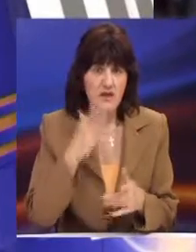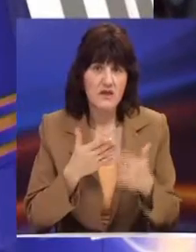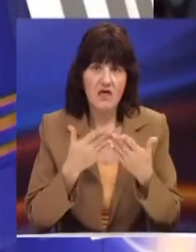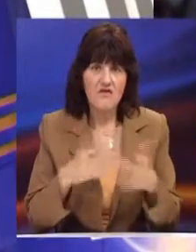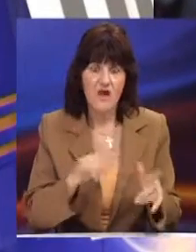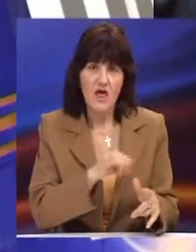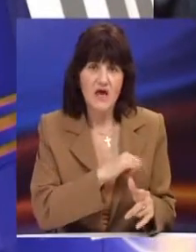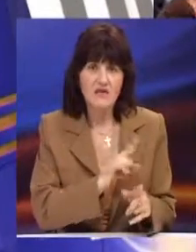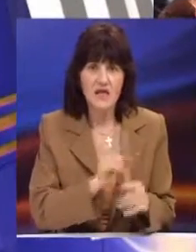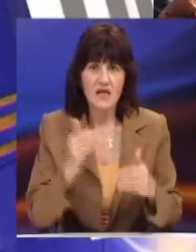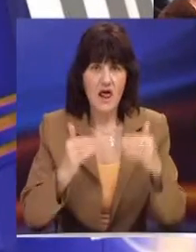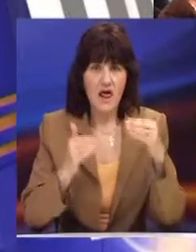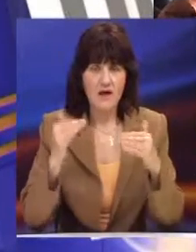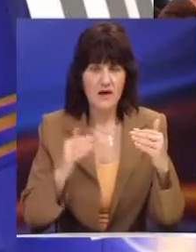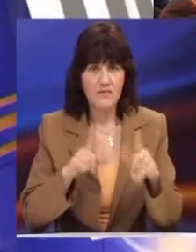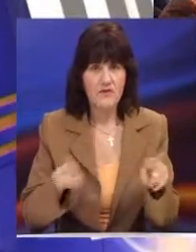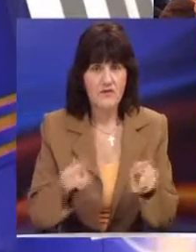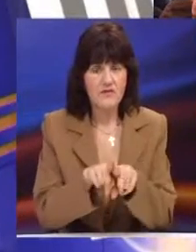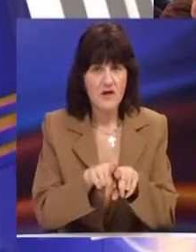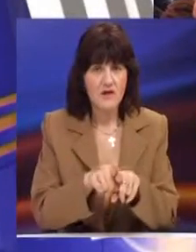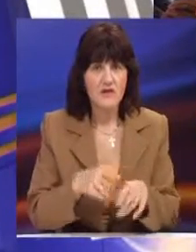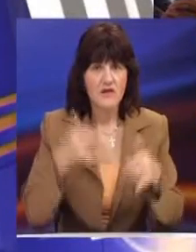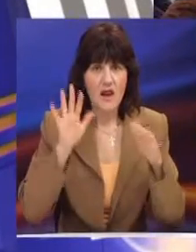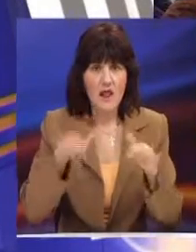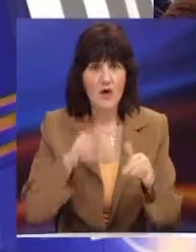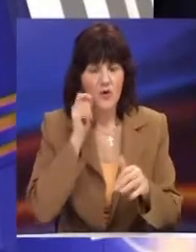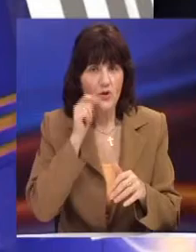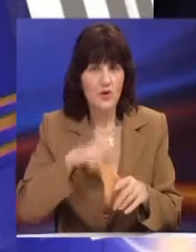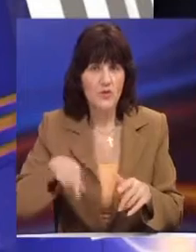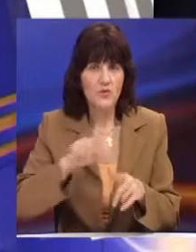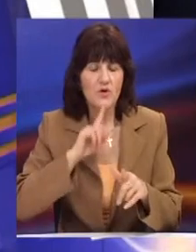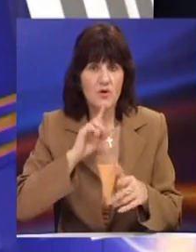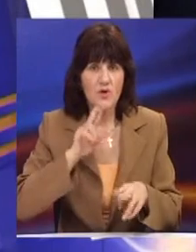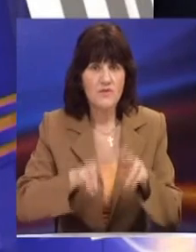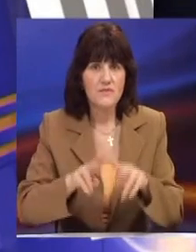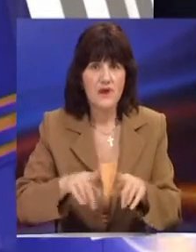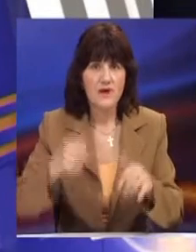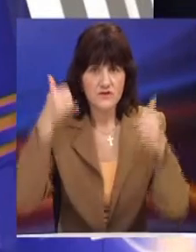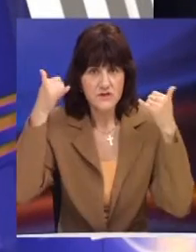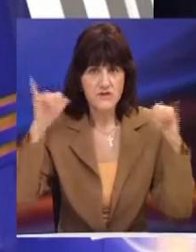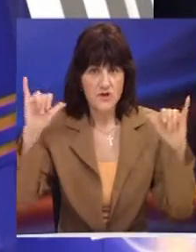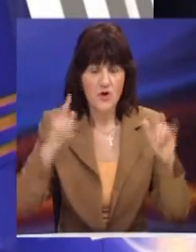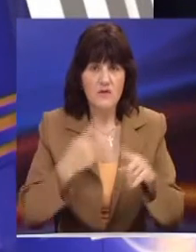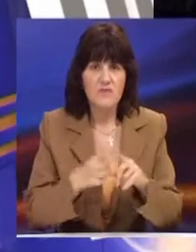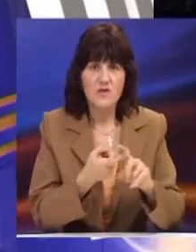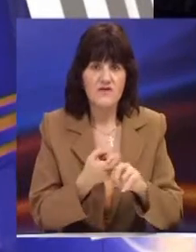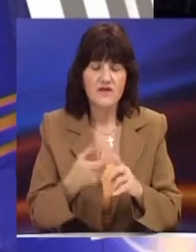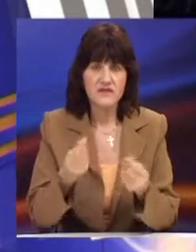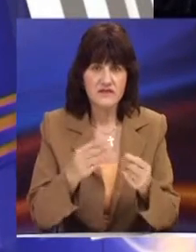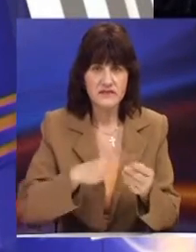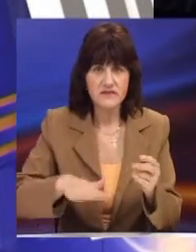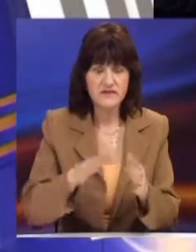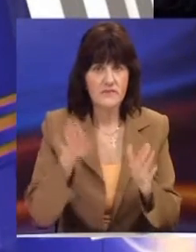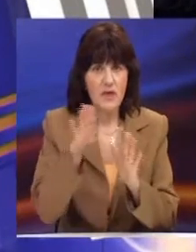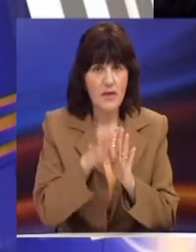interesovanje posledica neravnopravnog položaja ratara u odnosu na stočare, kojima je po prioritetu data određena količina zemljišta, čime su